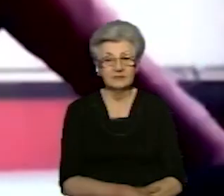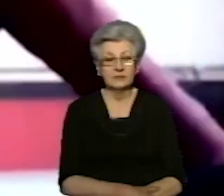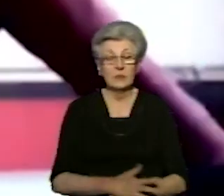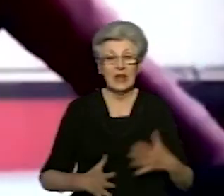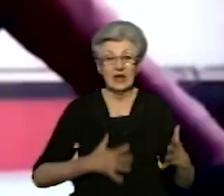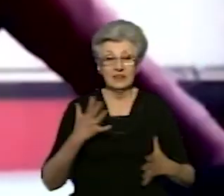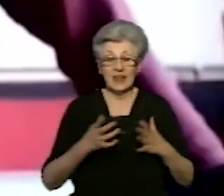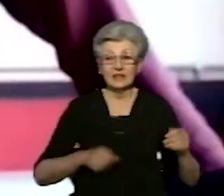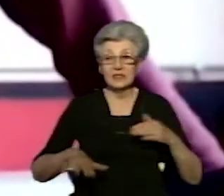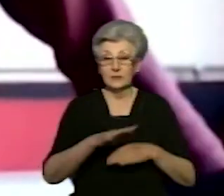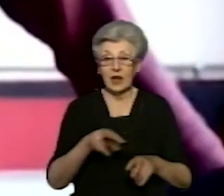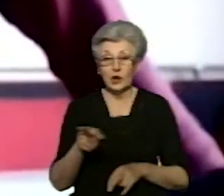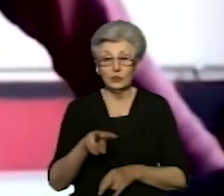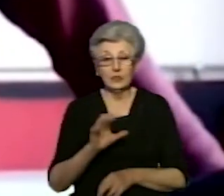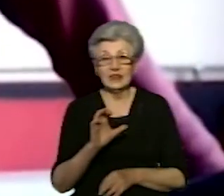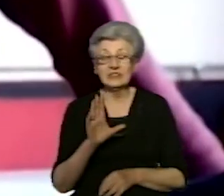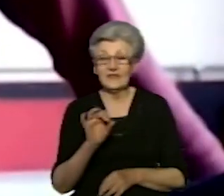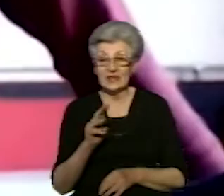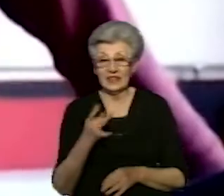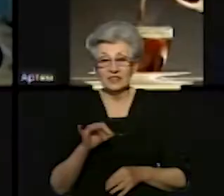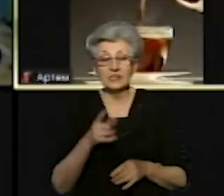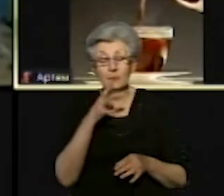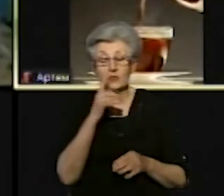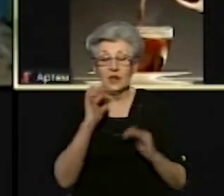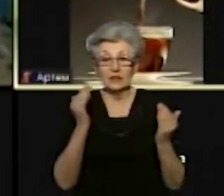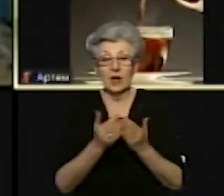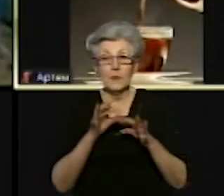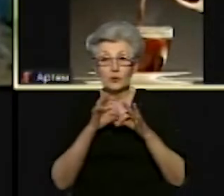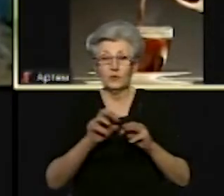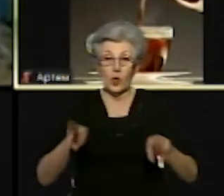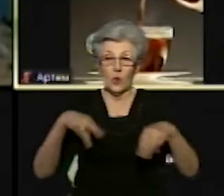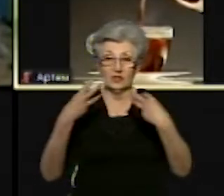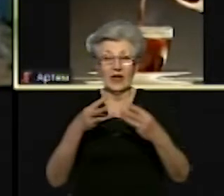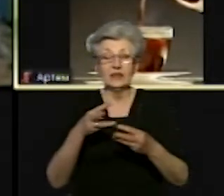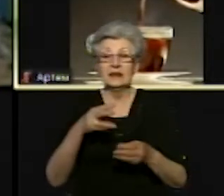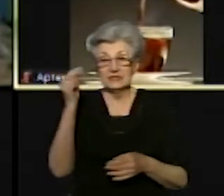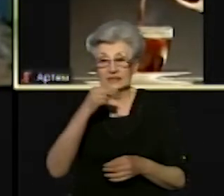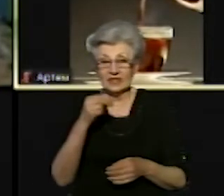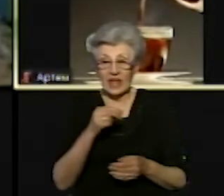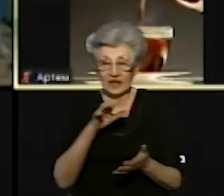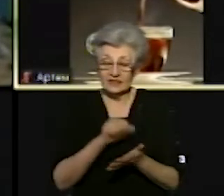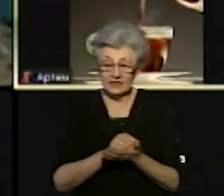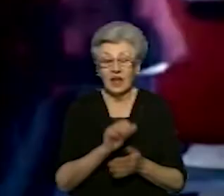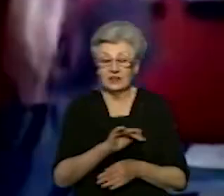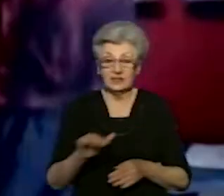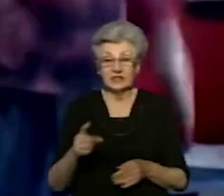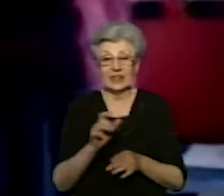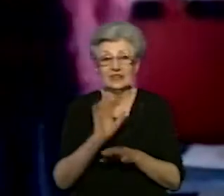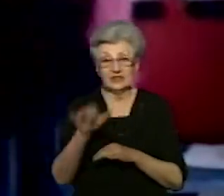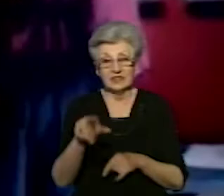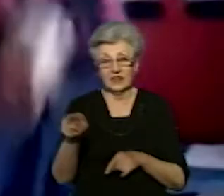Тренерка з плавання Людмила Сідлецька під час карантину проводить онлайн-заняття. Діти надсилають їй відео домашніх тренувань.